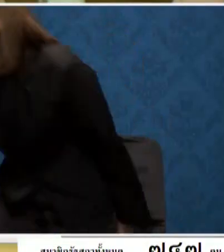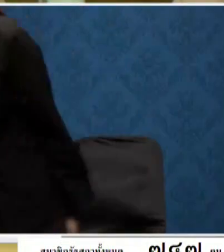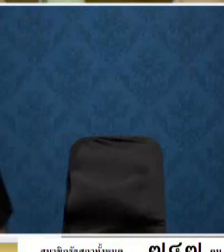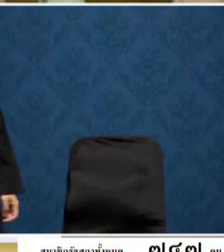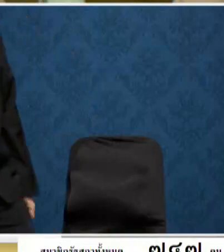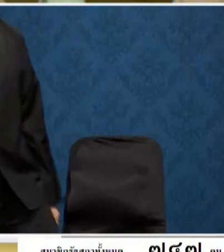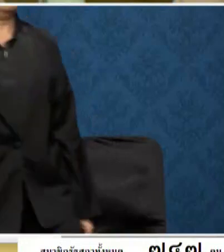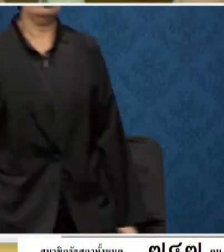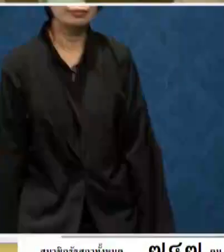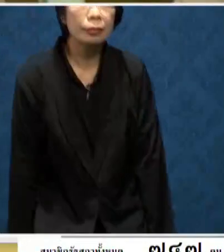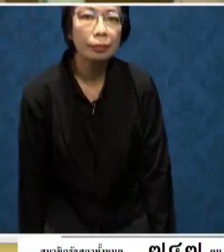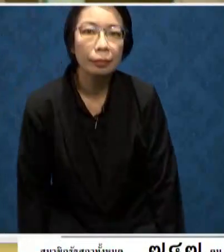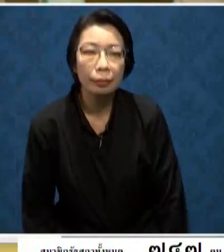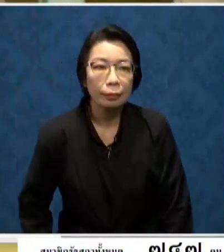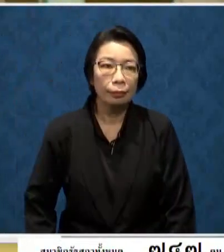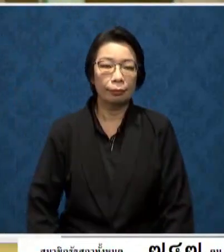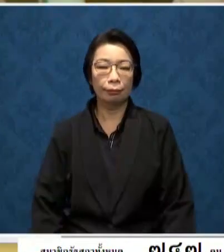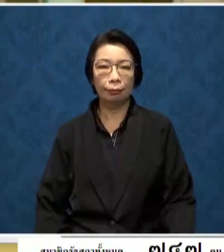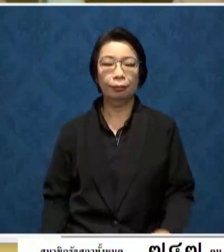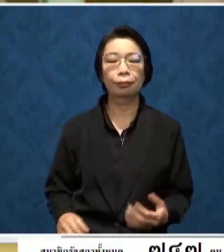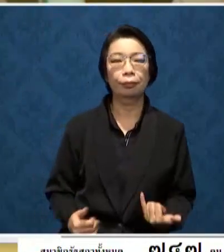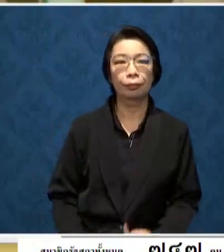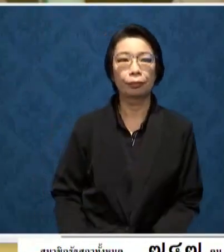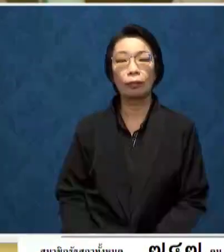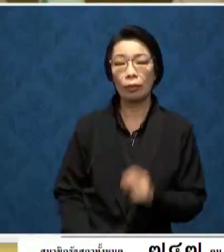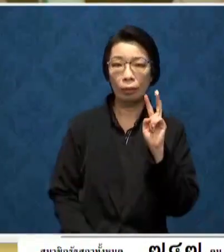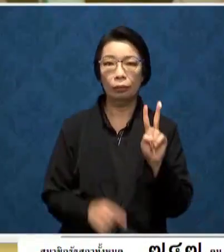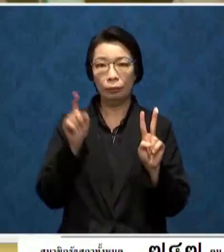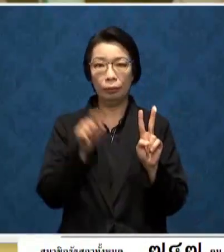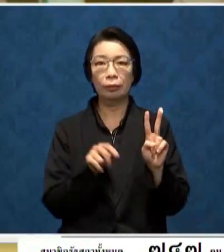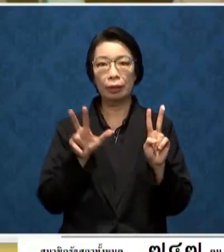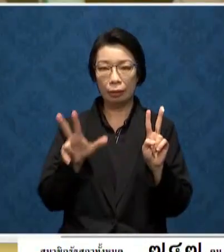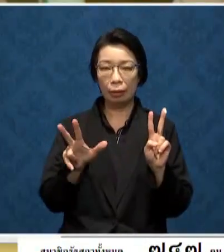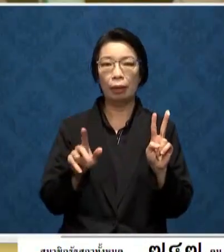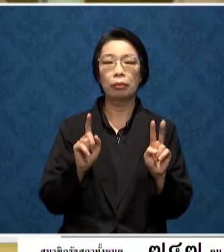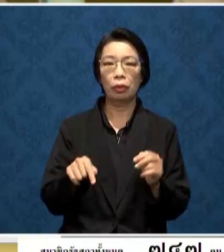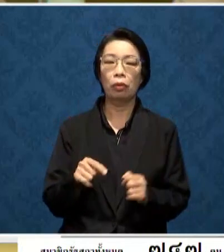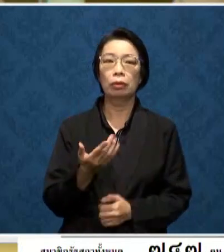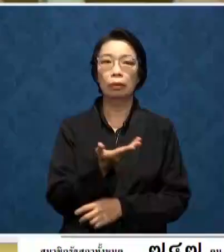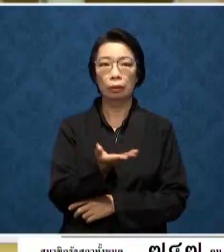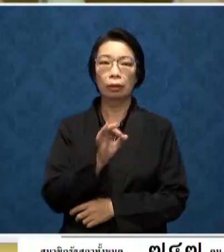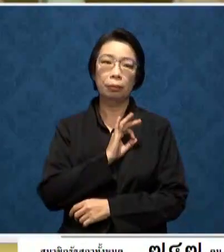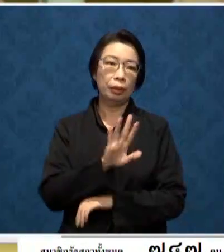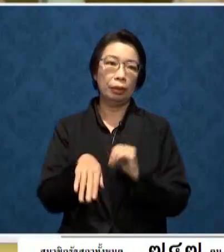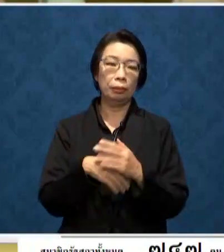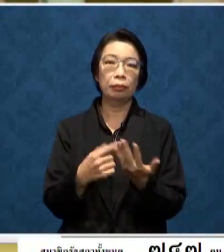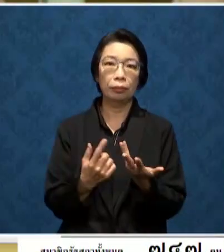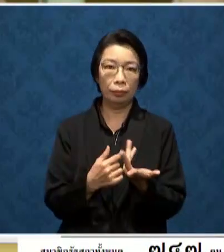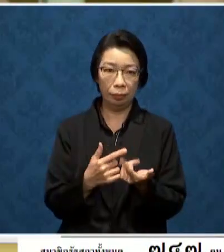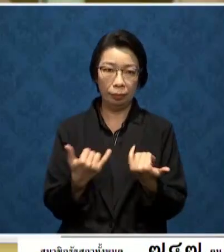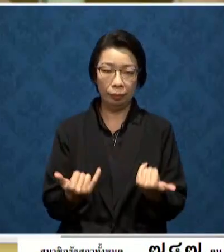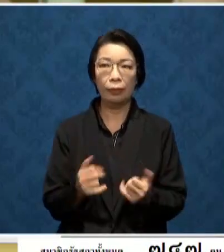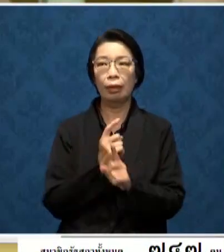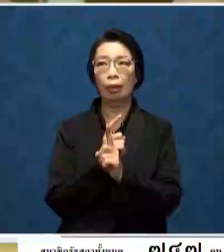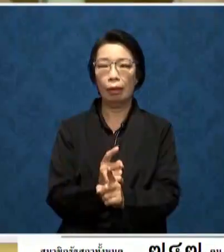าในการที่จะยกเว้นบทบญหัดในรฐมนูลข้อนี้และรัฐมนูลก